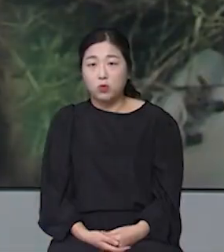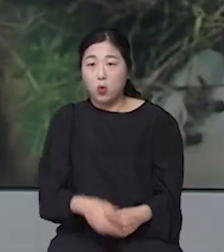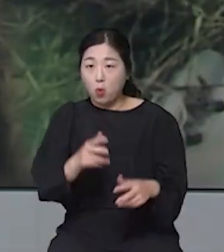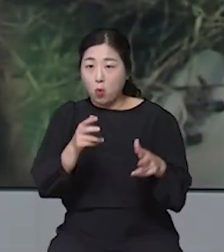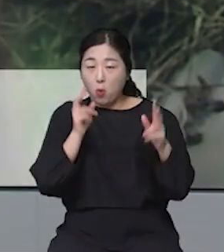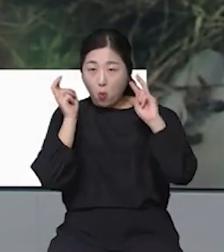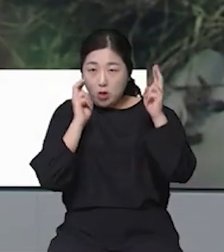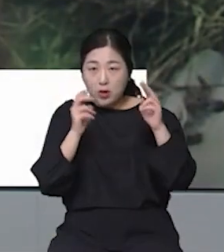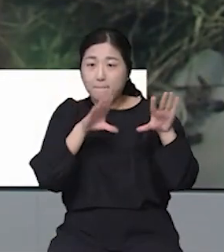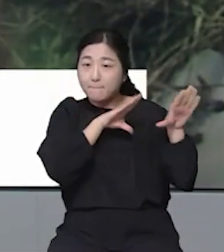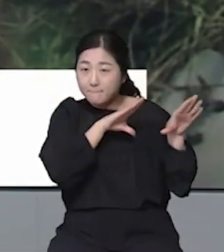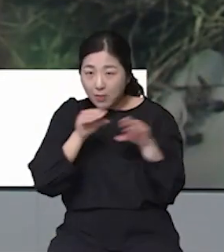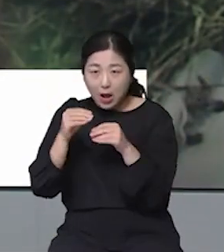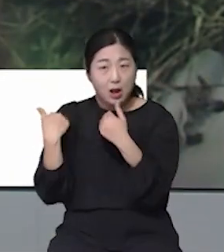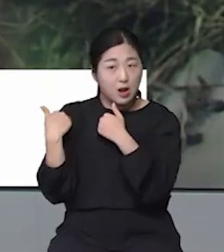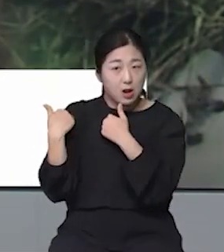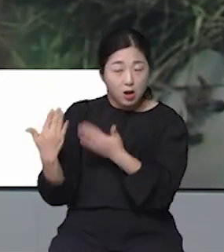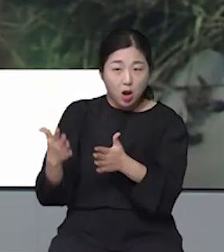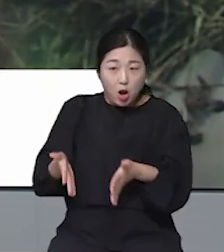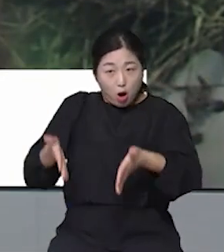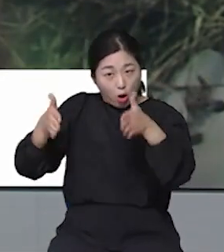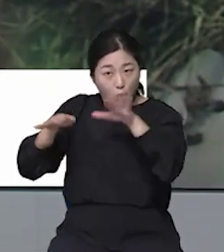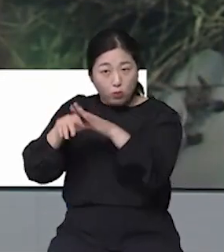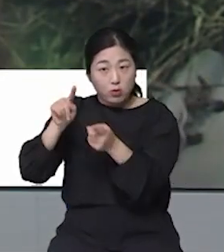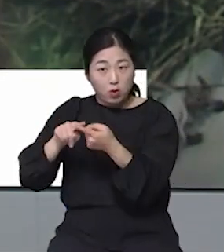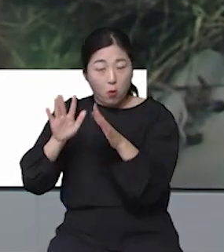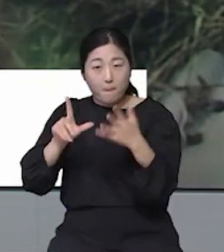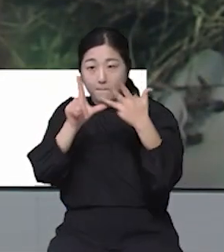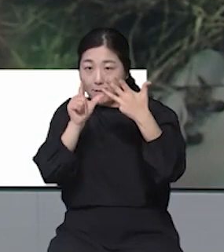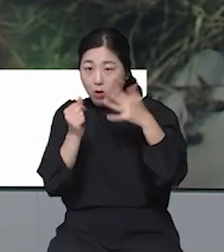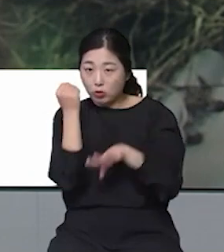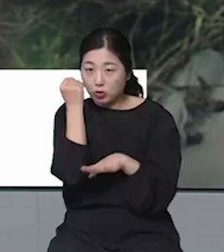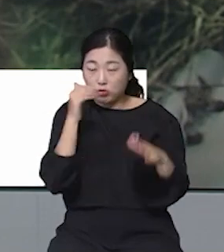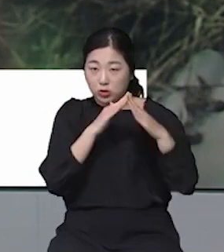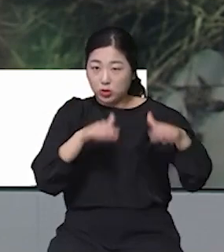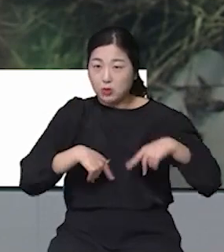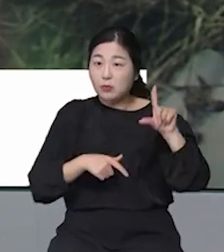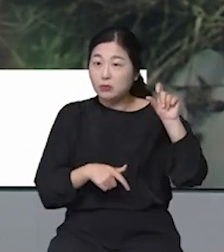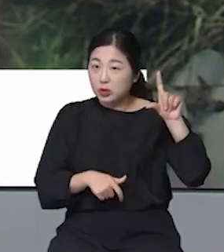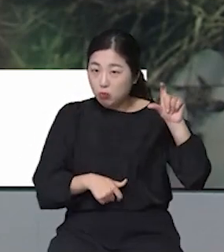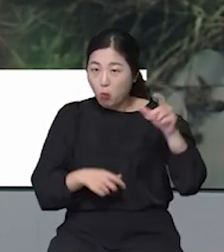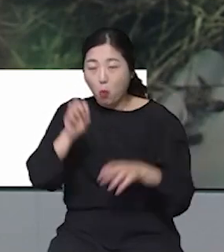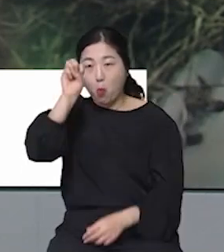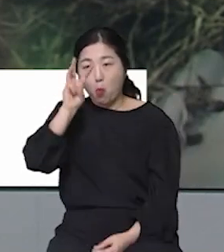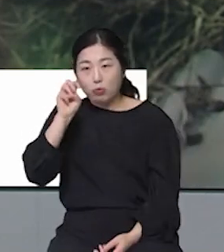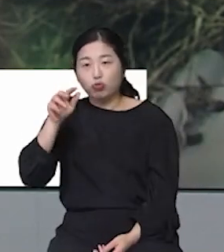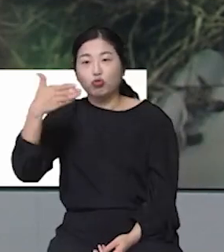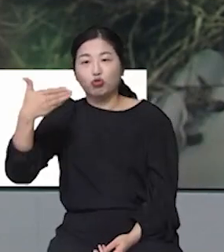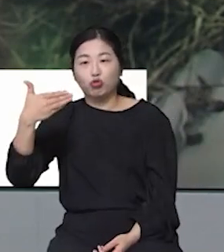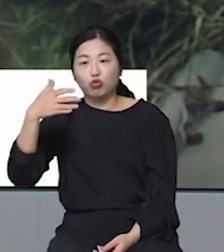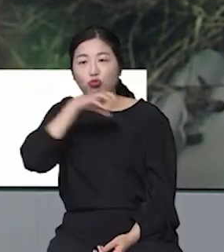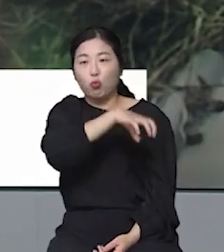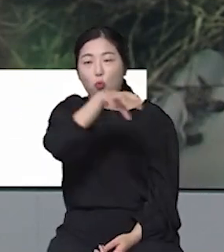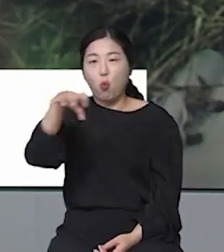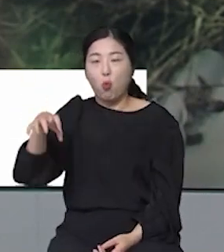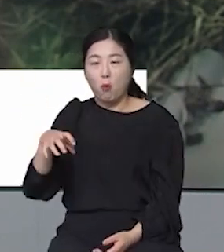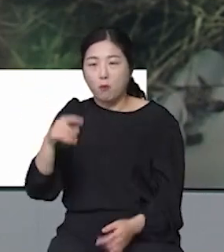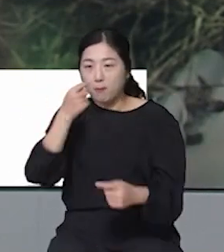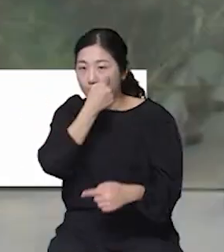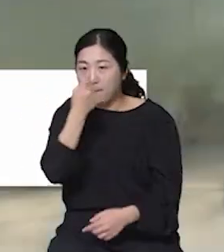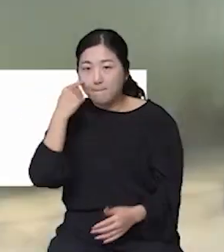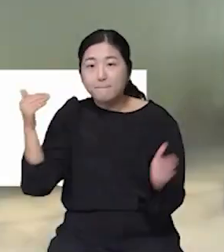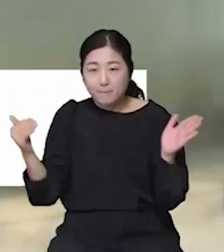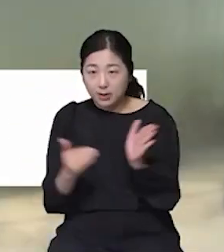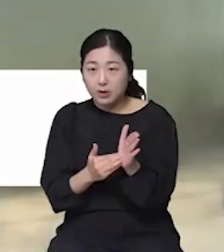공사가 중단된 후 방치된 건축물이 올해 8월 기준 전남은 15곳, 광주는 9곳에 달하는 것으로